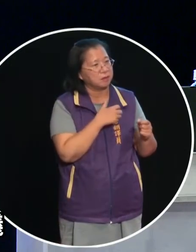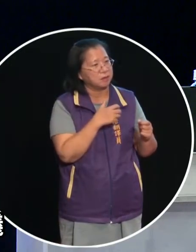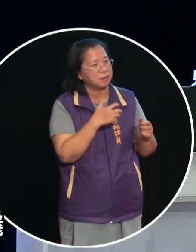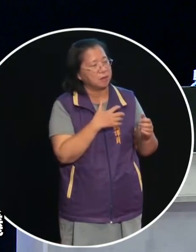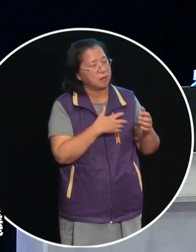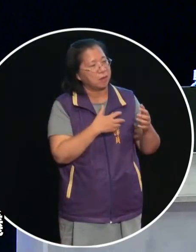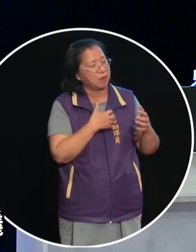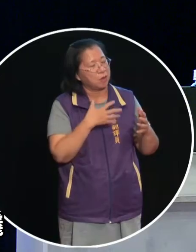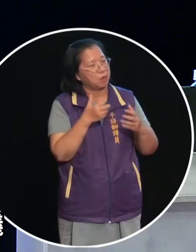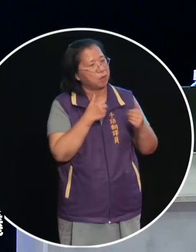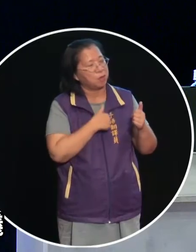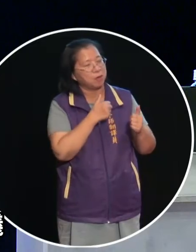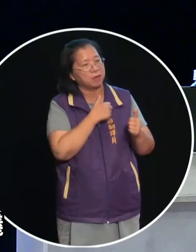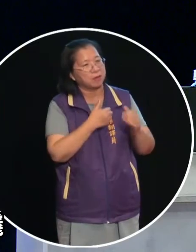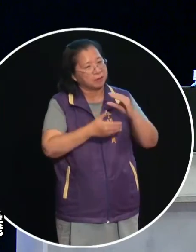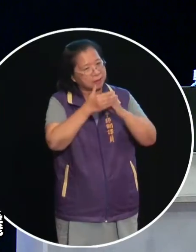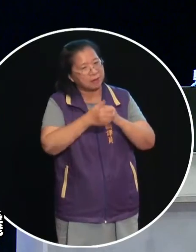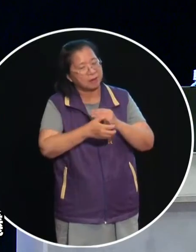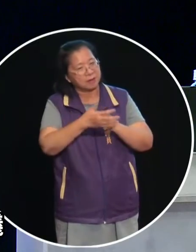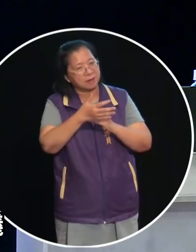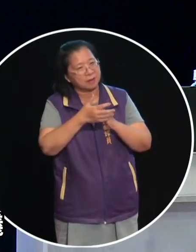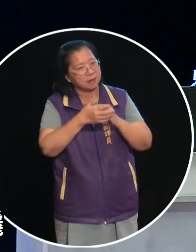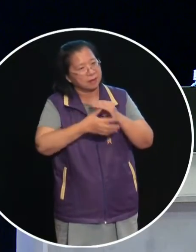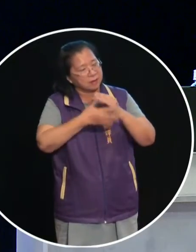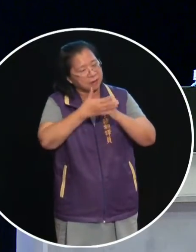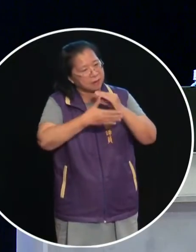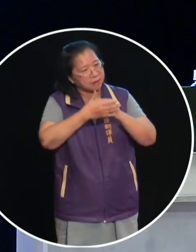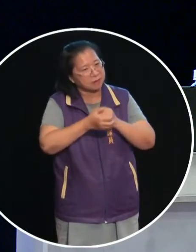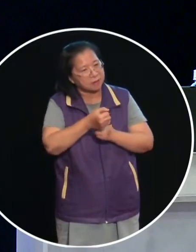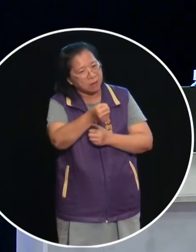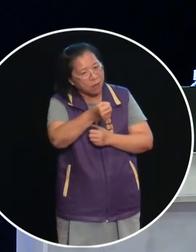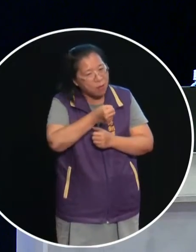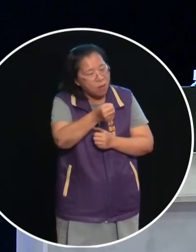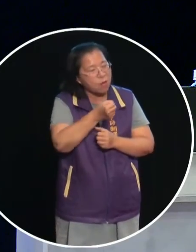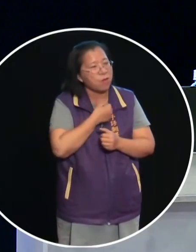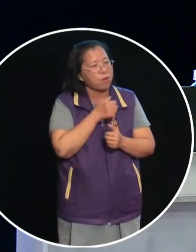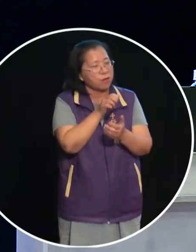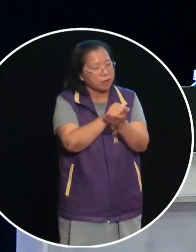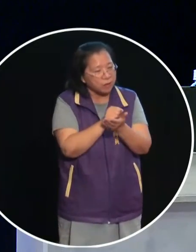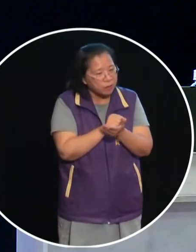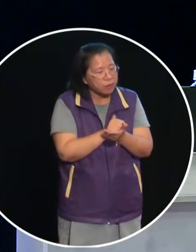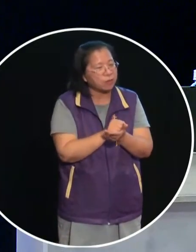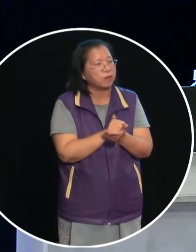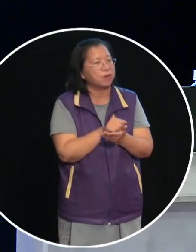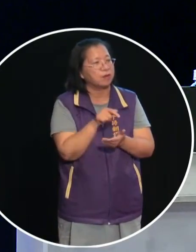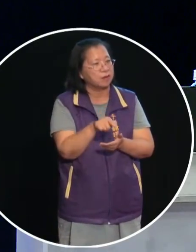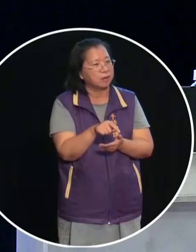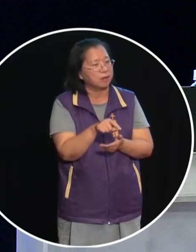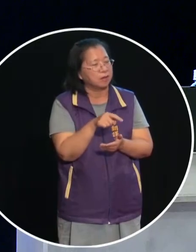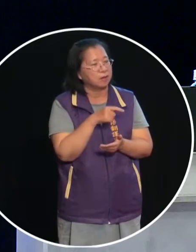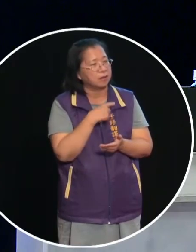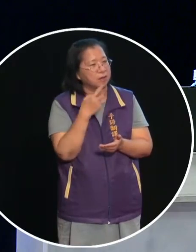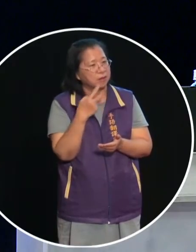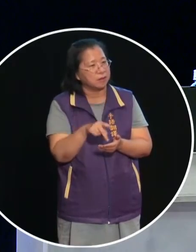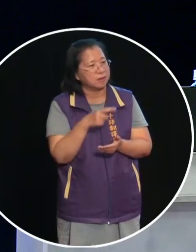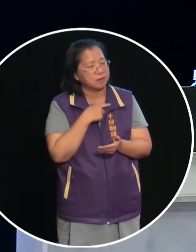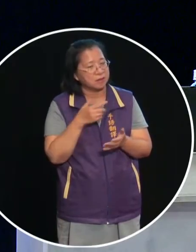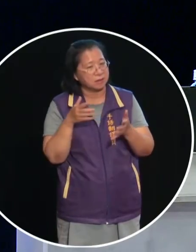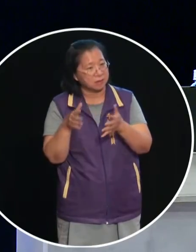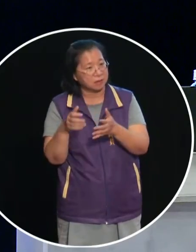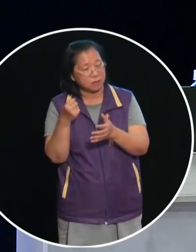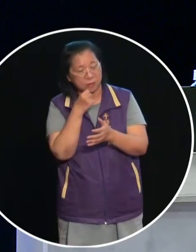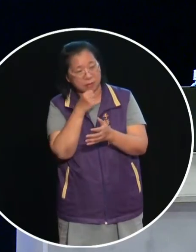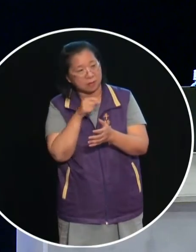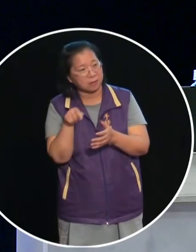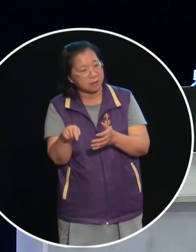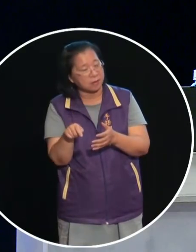然后接受媒体采访或者是开什么会议，都直接讲出来，然后主张台湾的立场。我